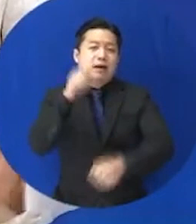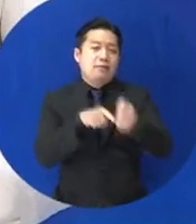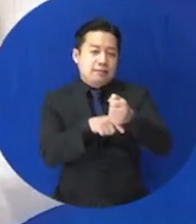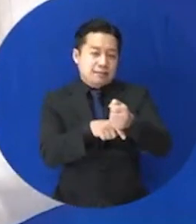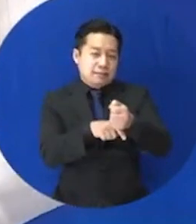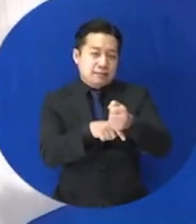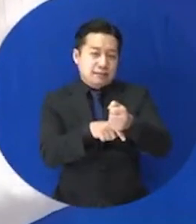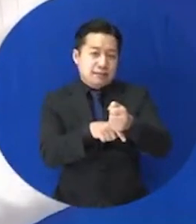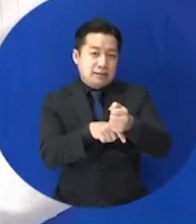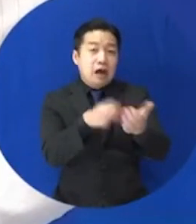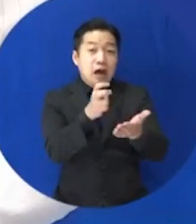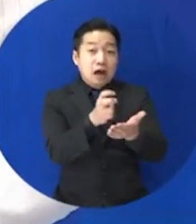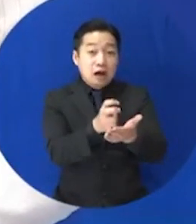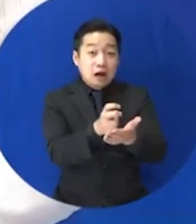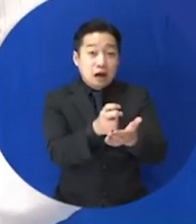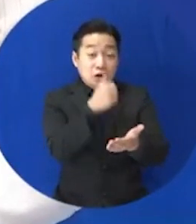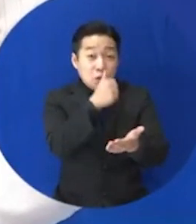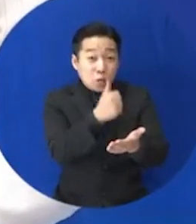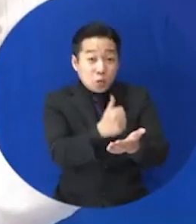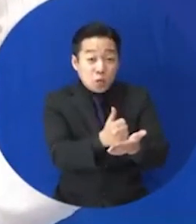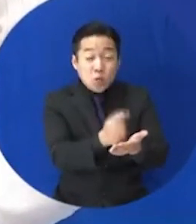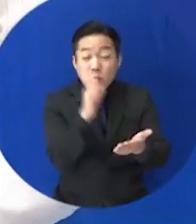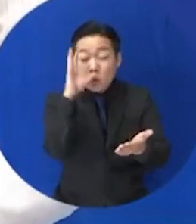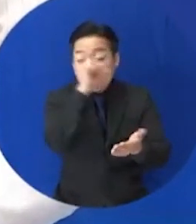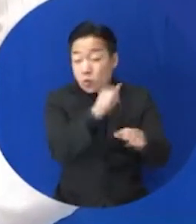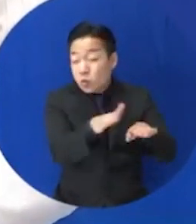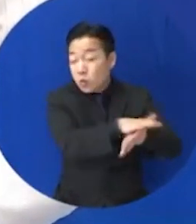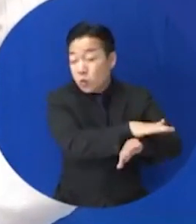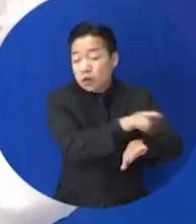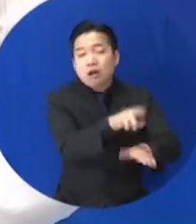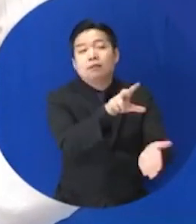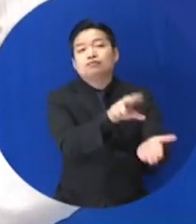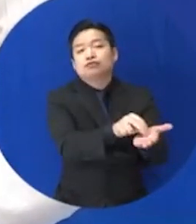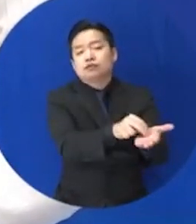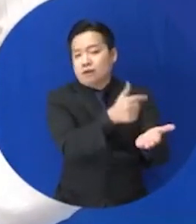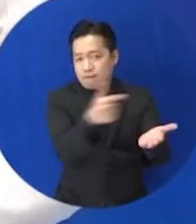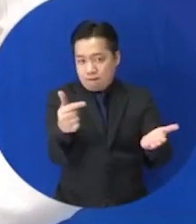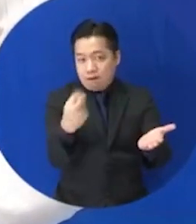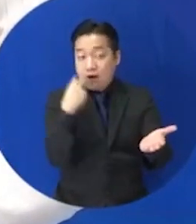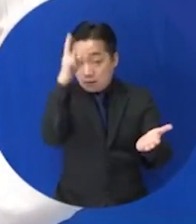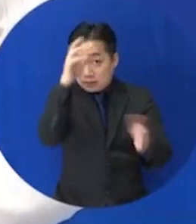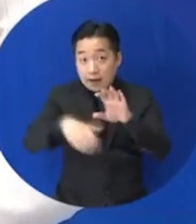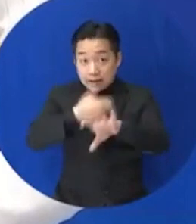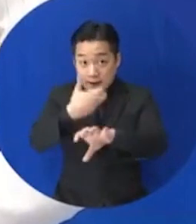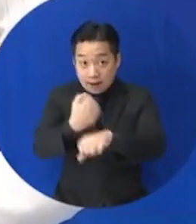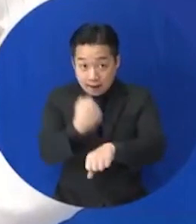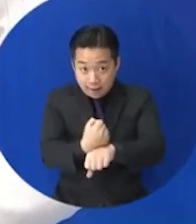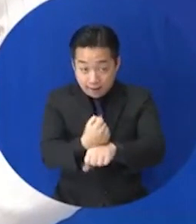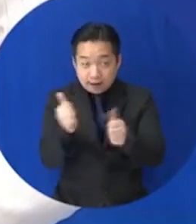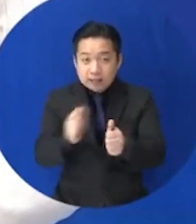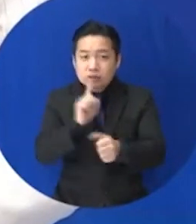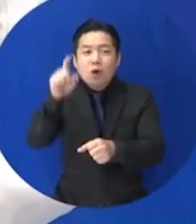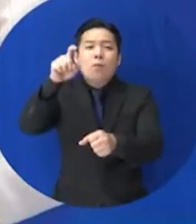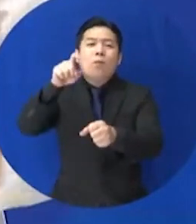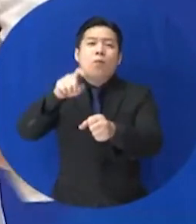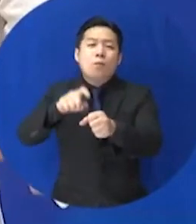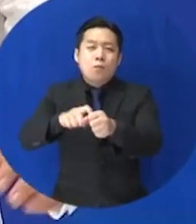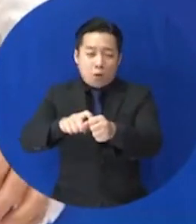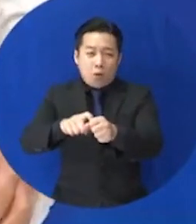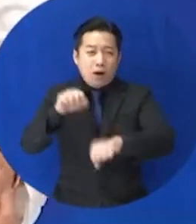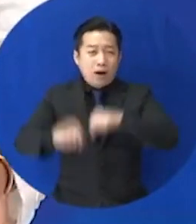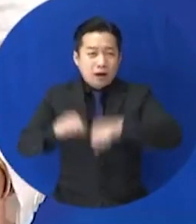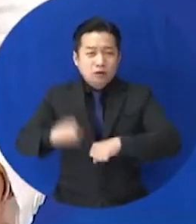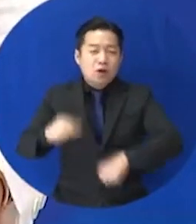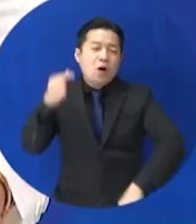뭐 있는 죄도 덮어버리는 네, 그런 제도들은 정말로 문제가 있고요. 검찰개혁 통해서 기소 자체를 목표로 하는